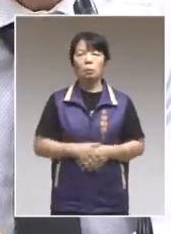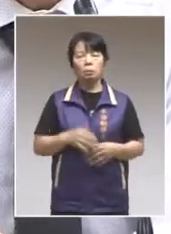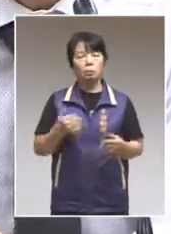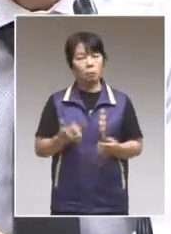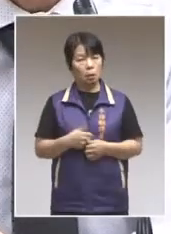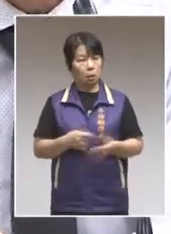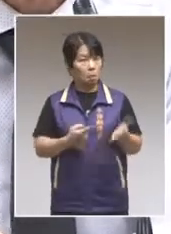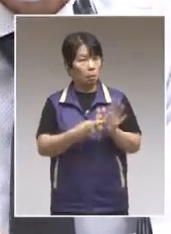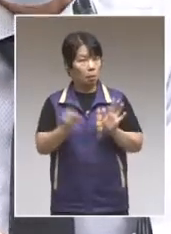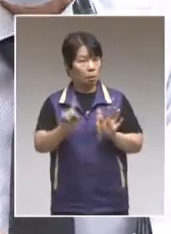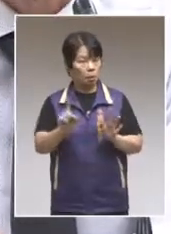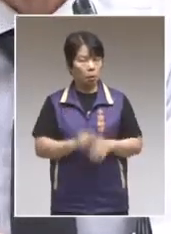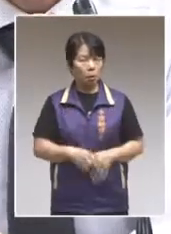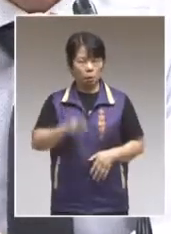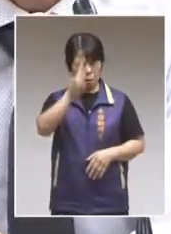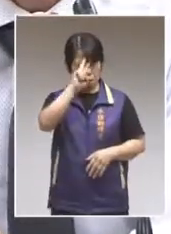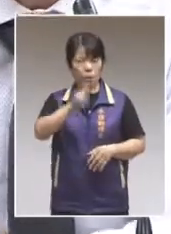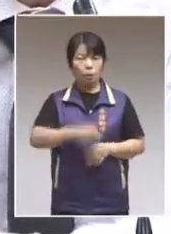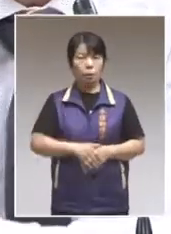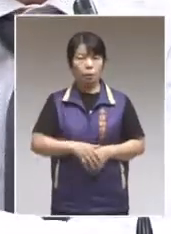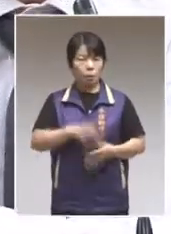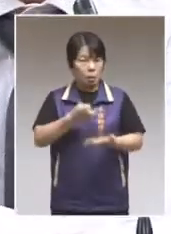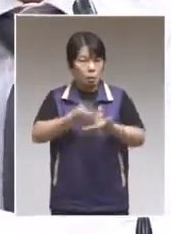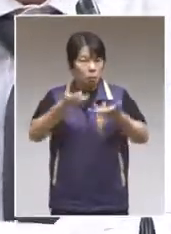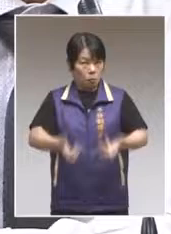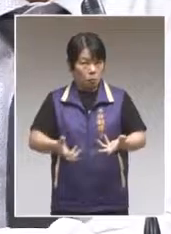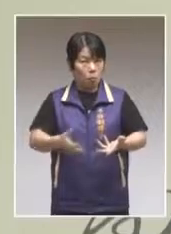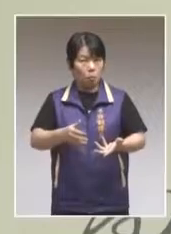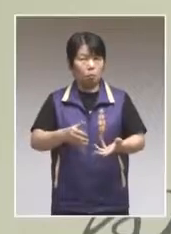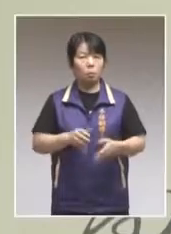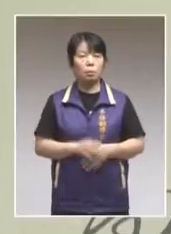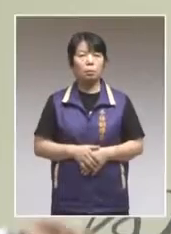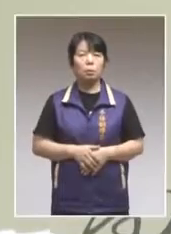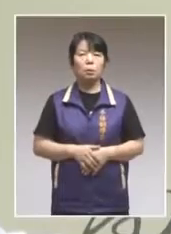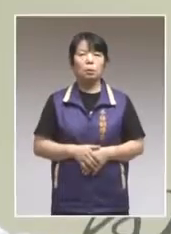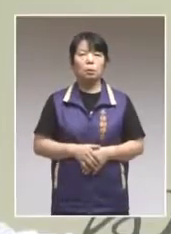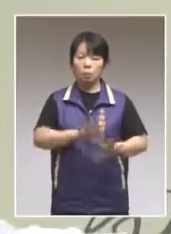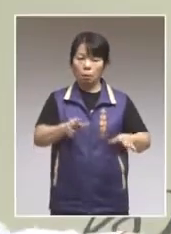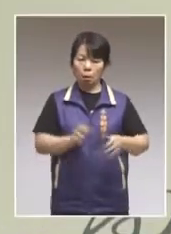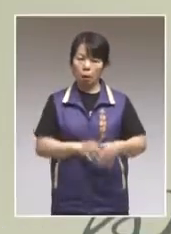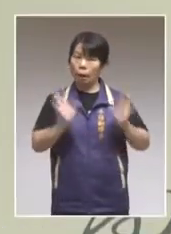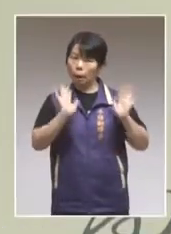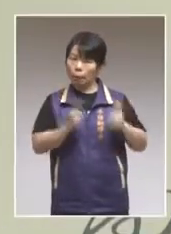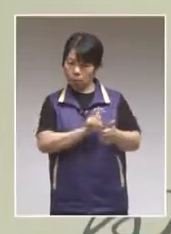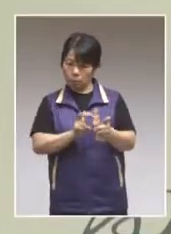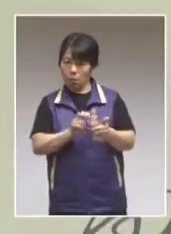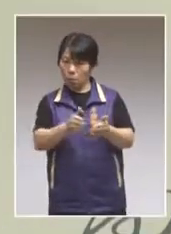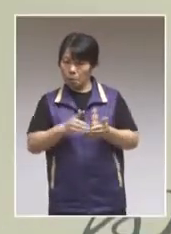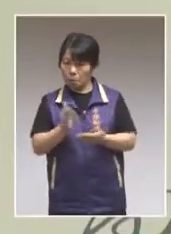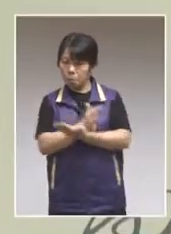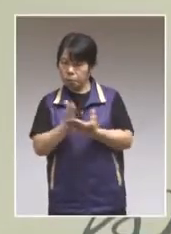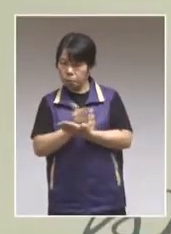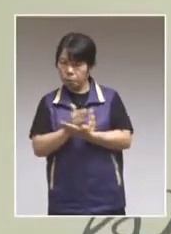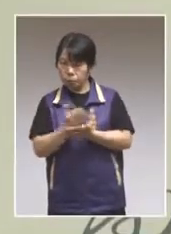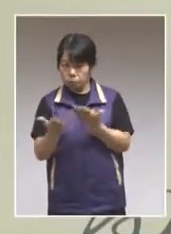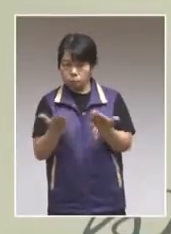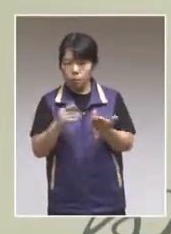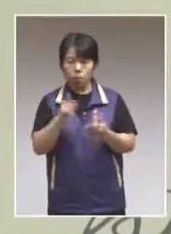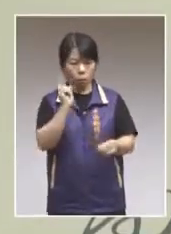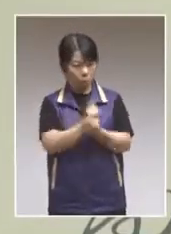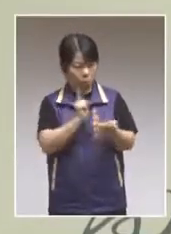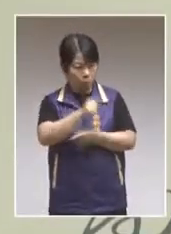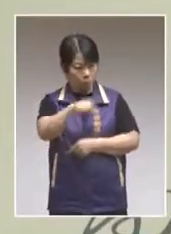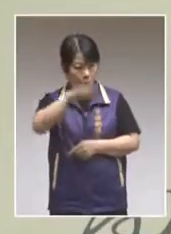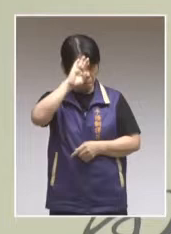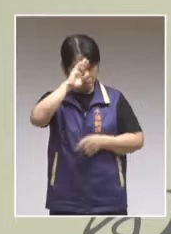说他是一个严重的表现。那所以我们在照顾小孩一定要学会去分辨说他严不严重了